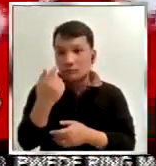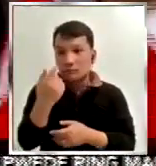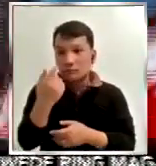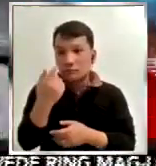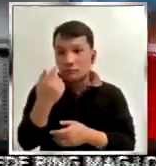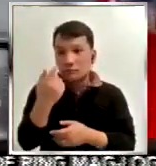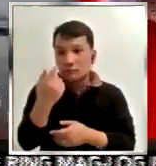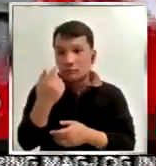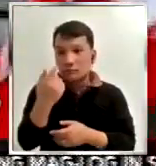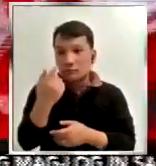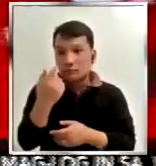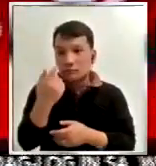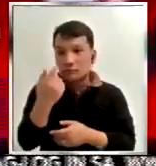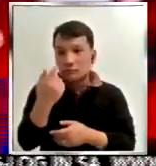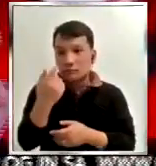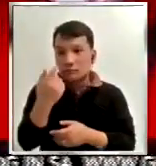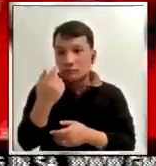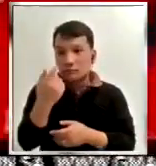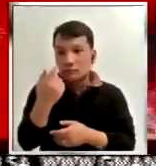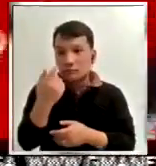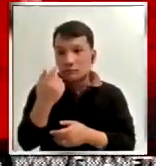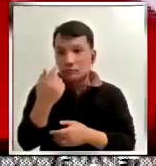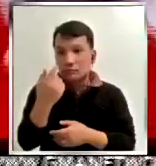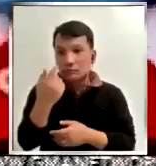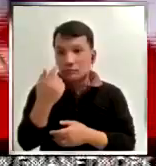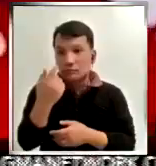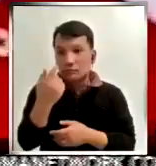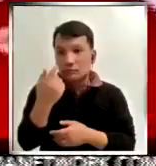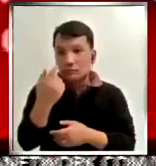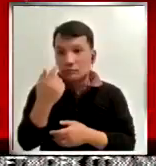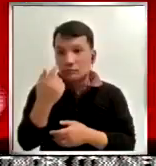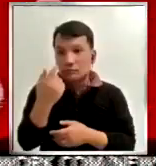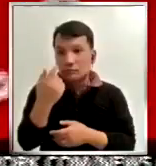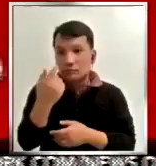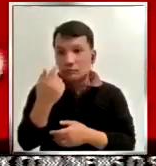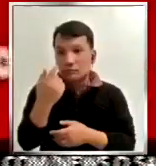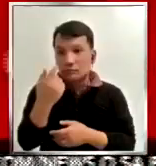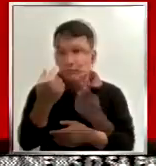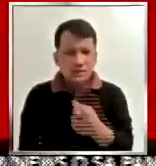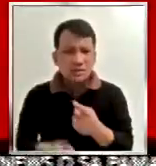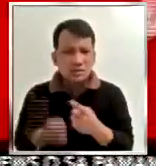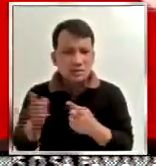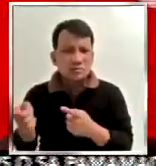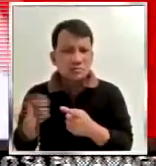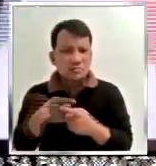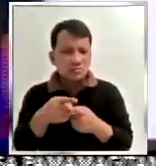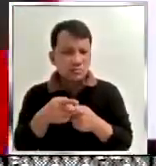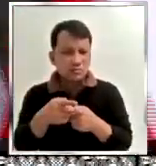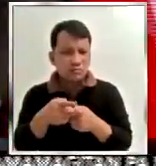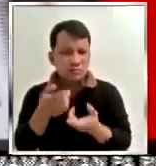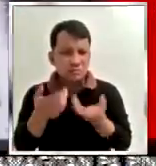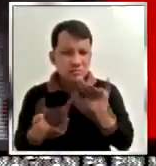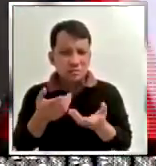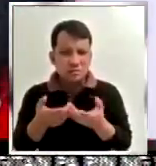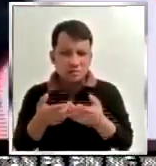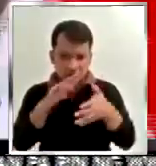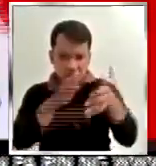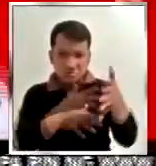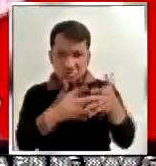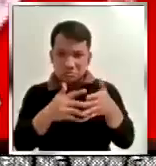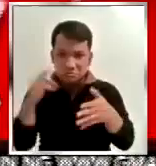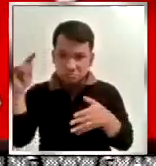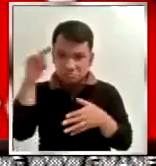sa siminto. Hintay ng flight namin, tapos pagdating ng flight namin, kakancel lang pala